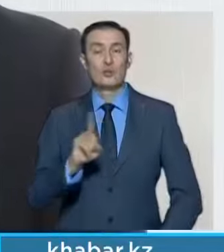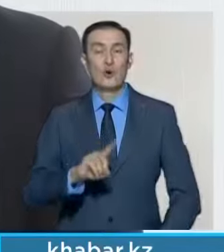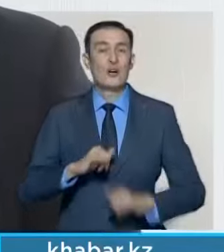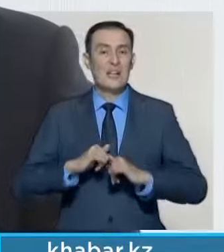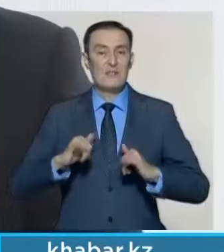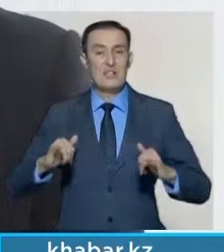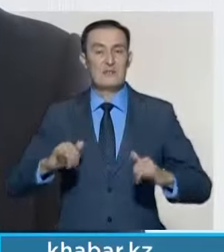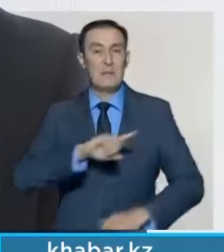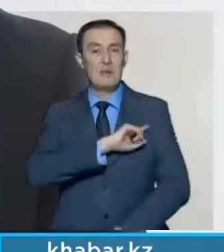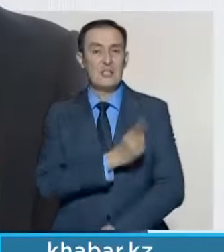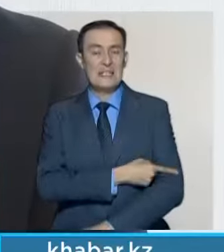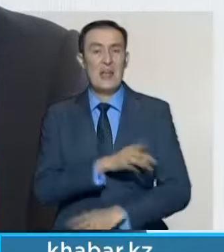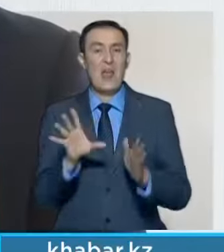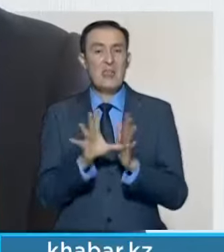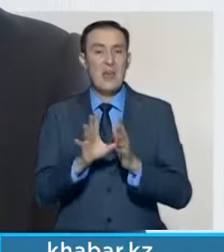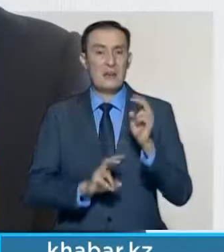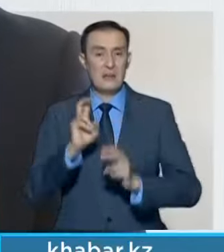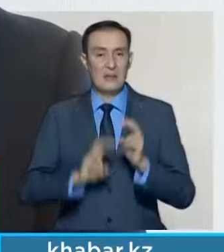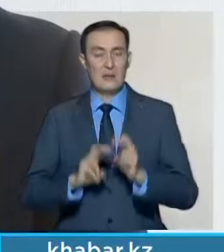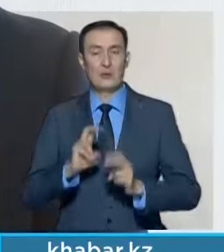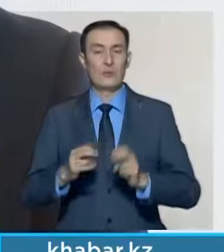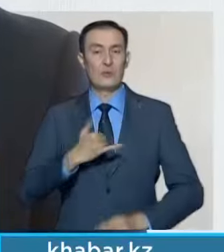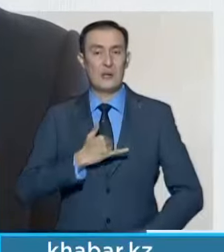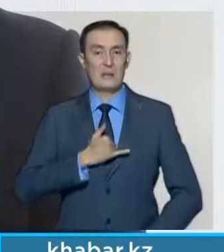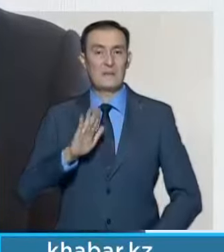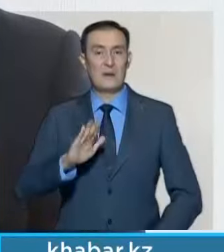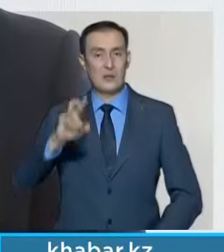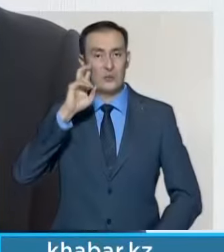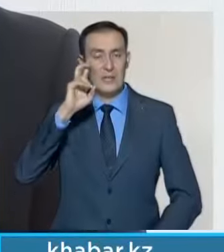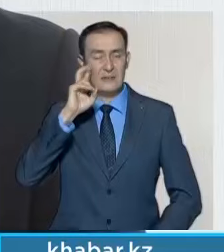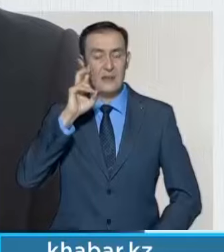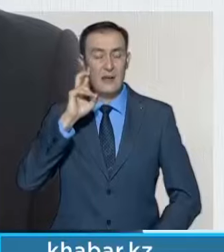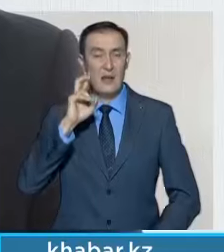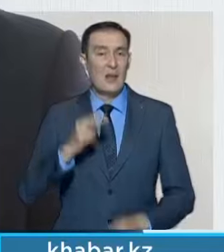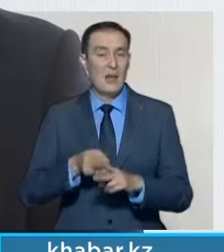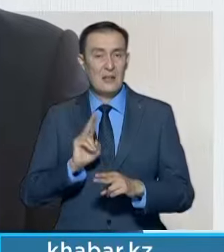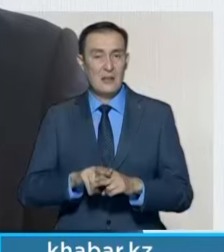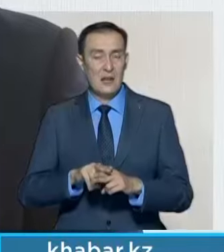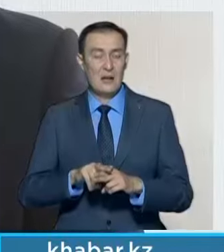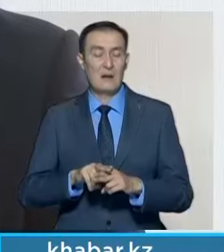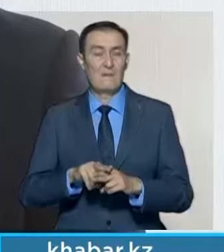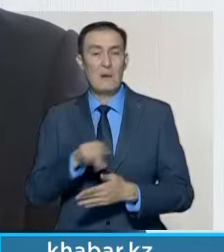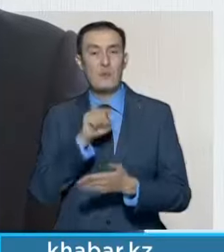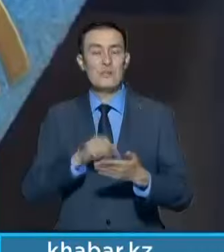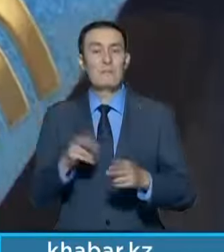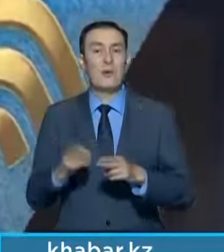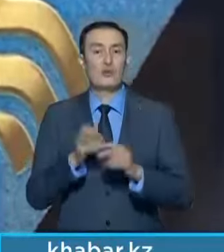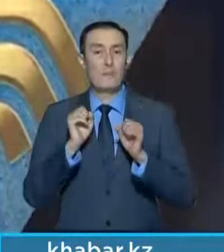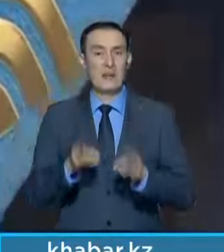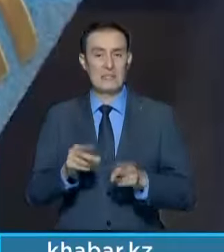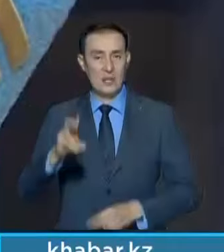наращивание мощностей энергетических в стране – это вопросы энергетической безопасности.